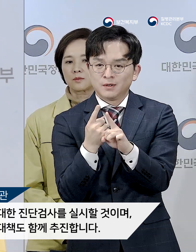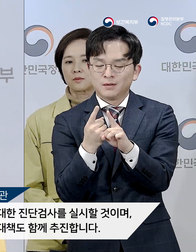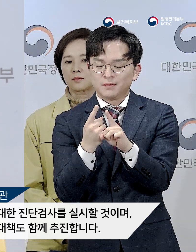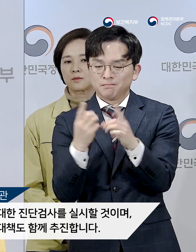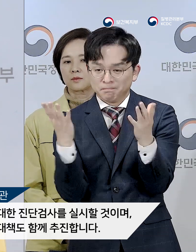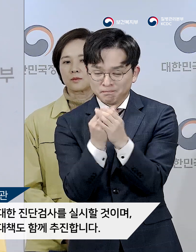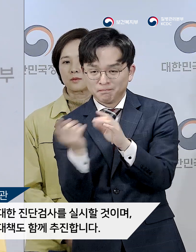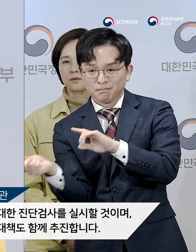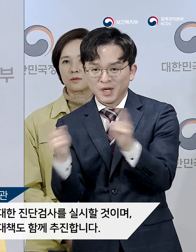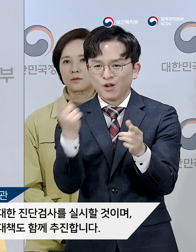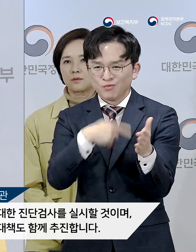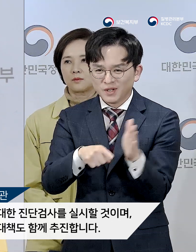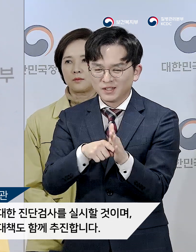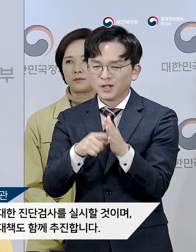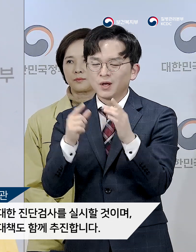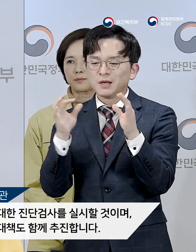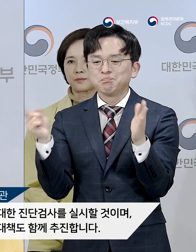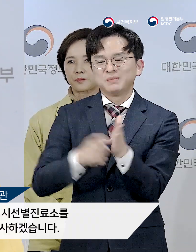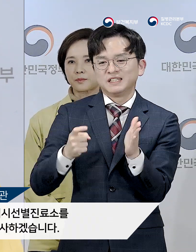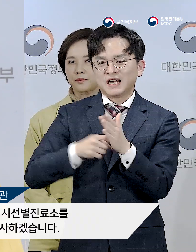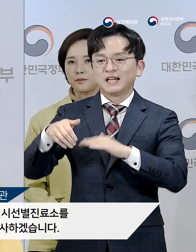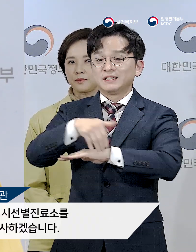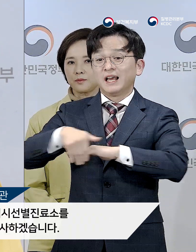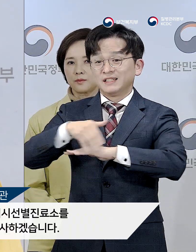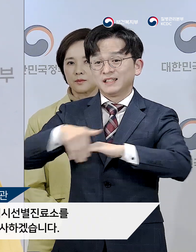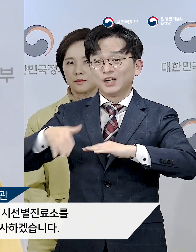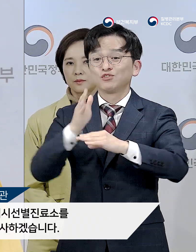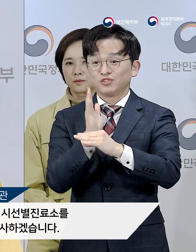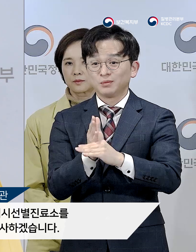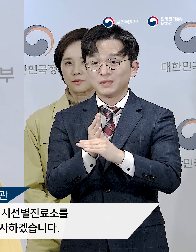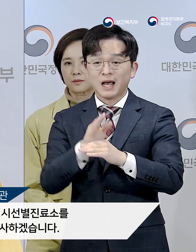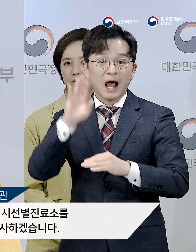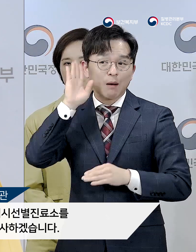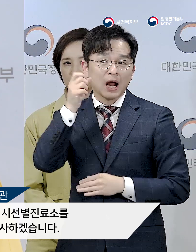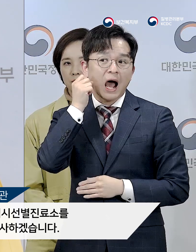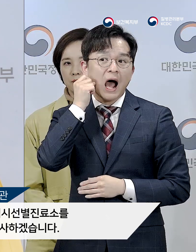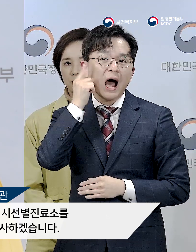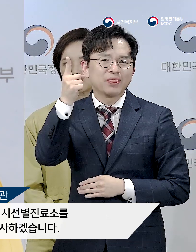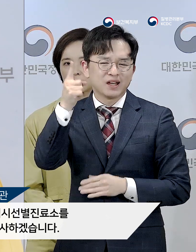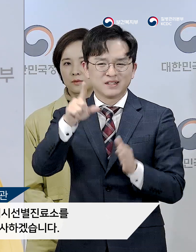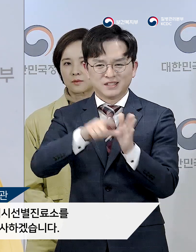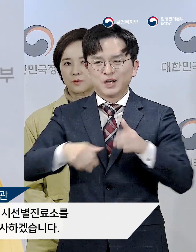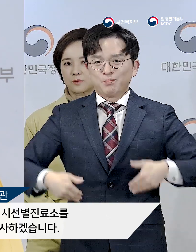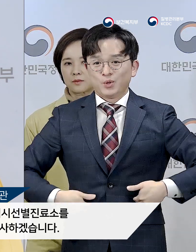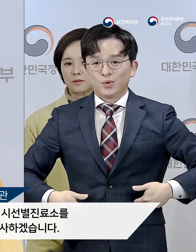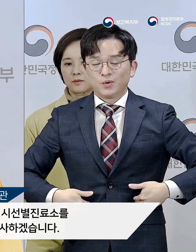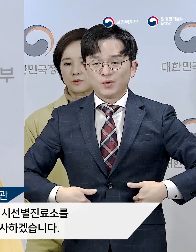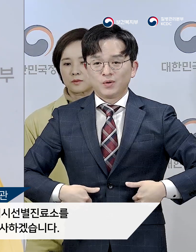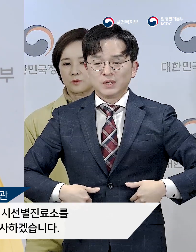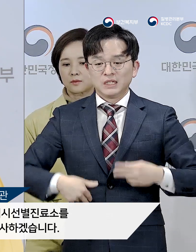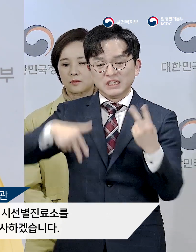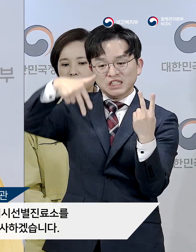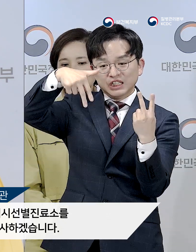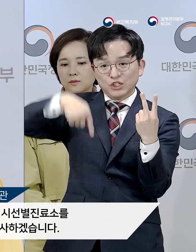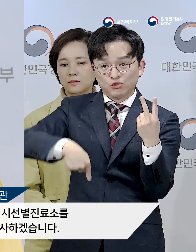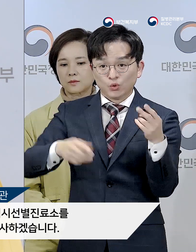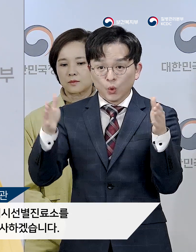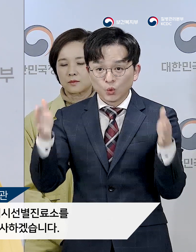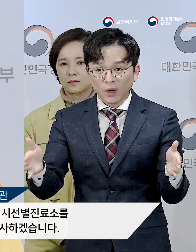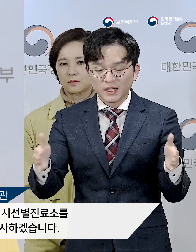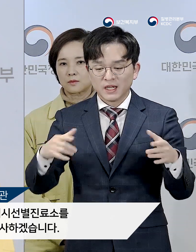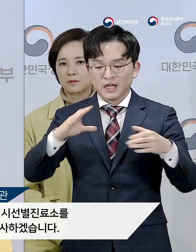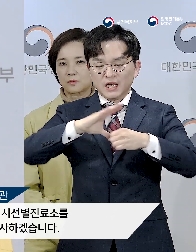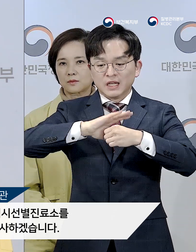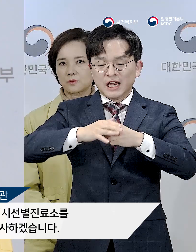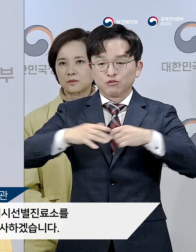함께 추진합니다. 대략 한 달의 총기간을 예상하고 있으며 2주간 임시선별진료소를 여러 군데